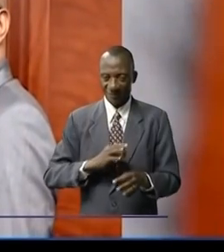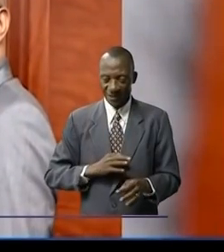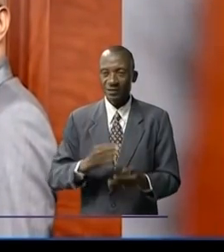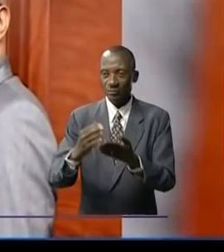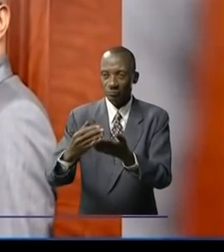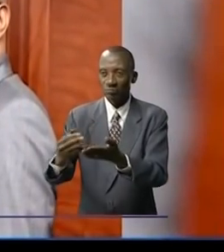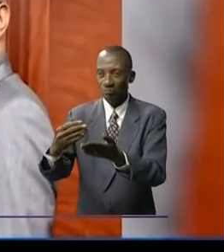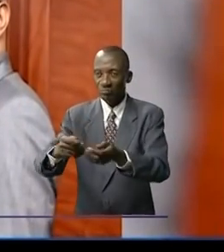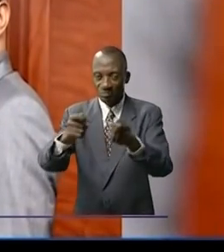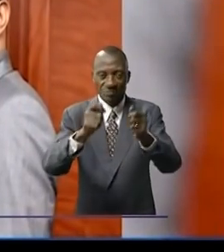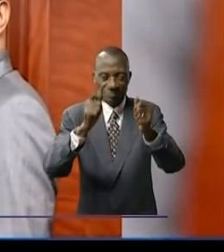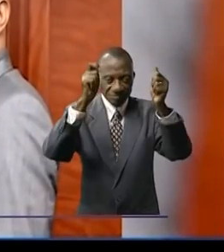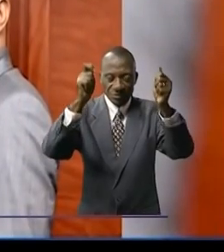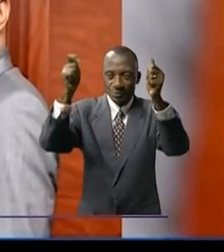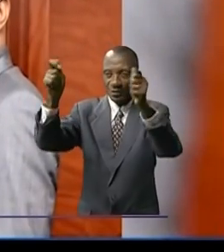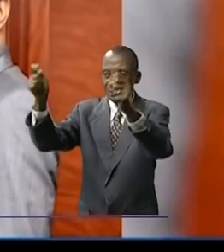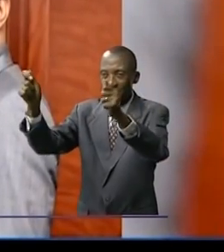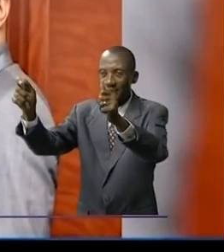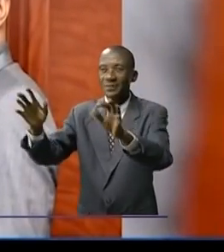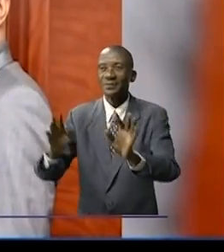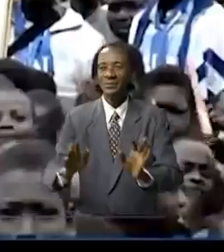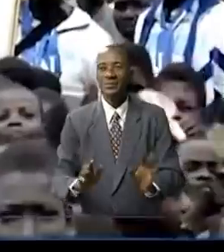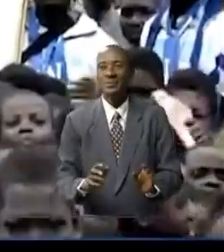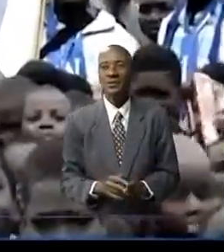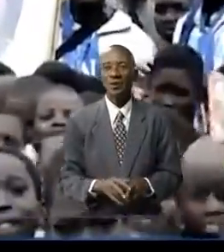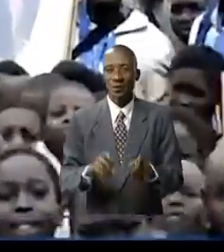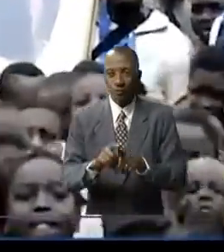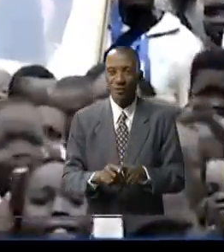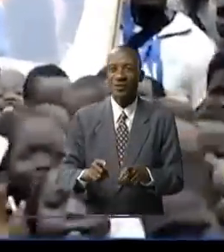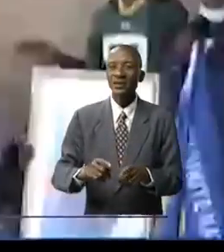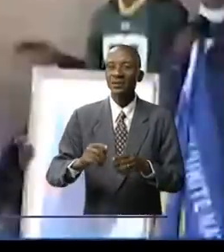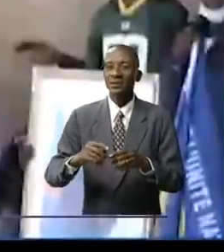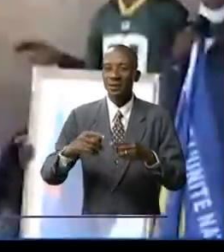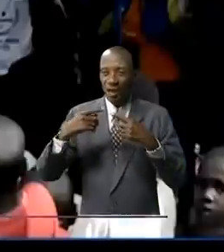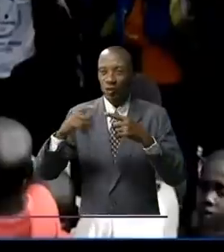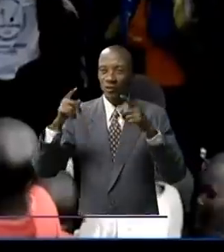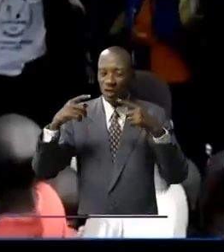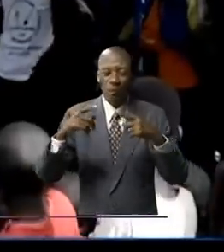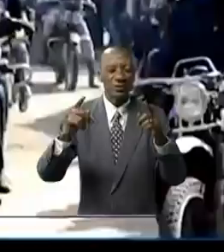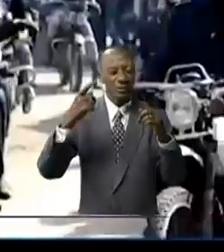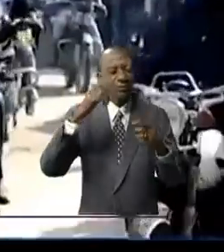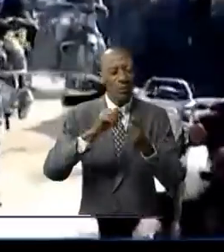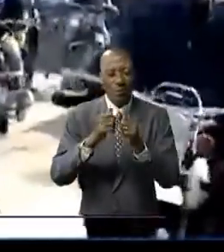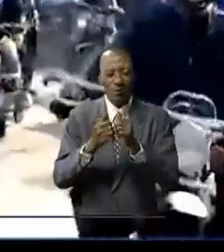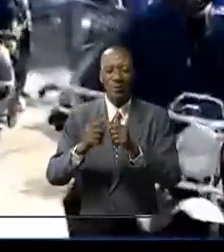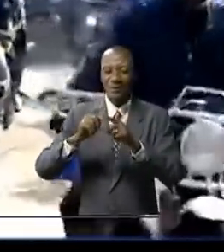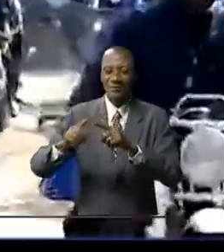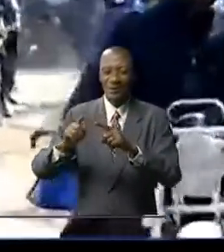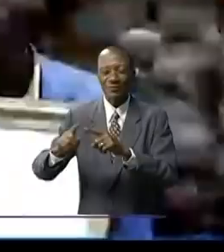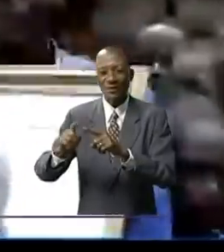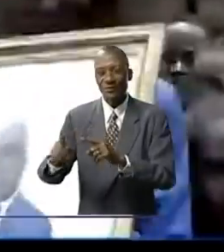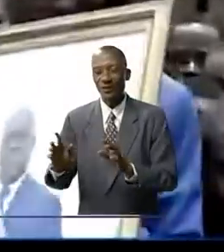visibilité du président de la République dans ce coin du pays est garantie. Un véritable travail des titans qui est parti de la